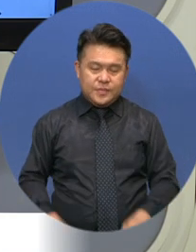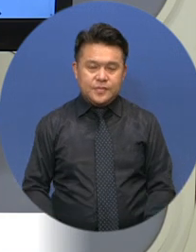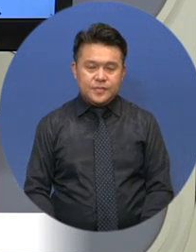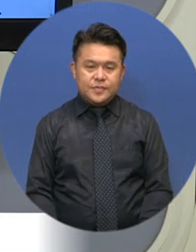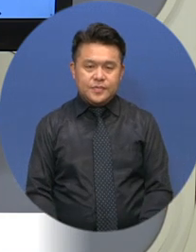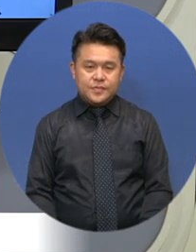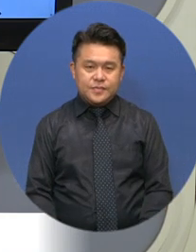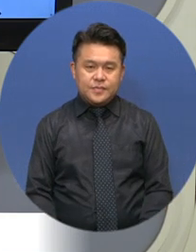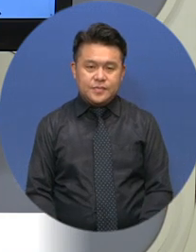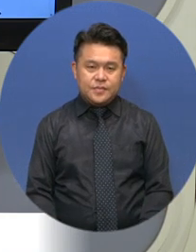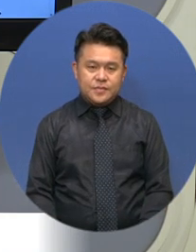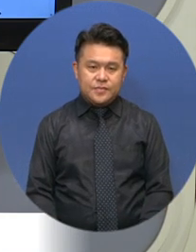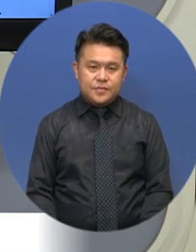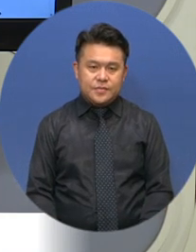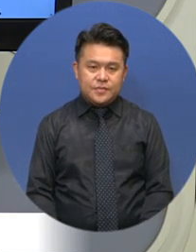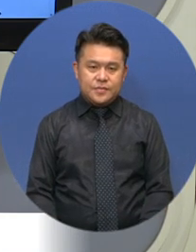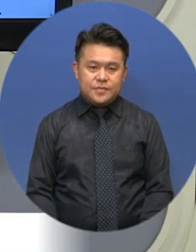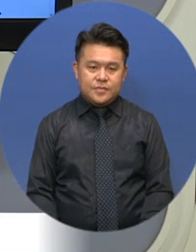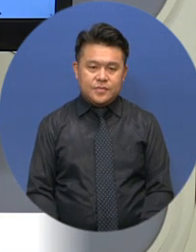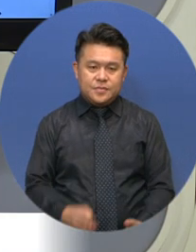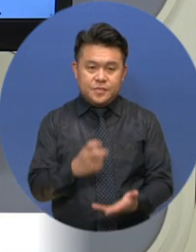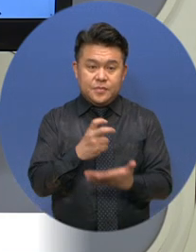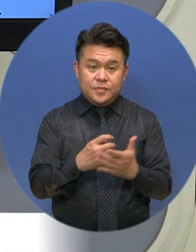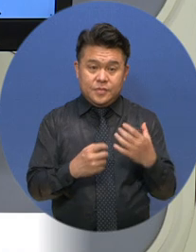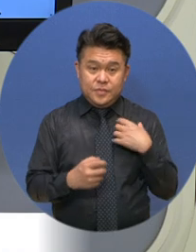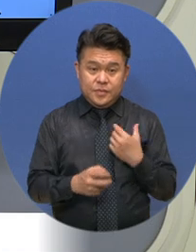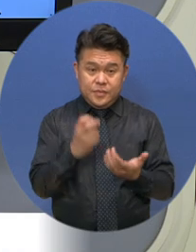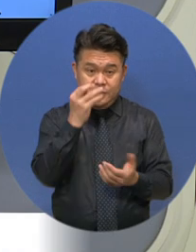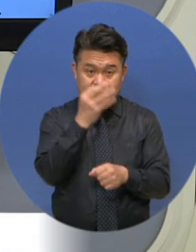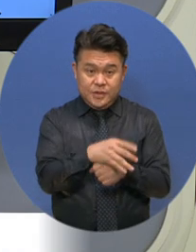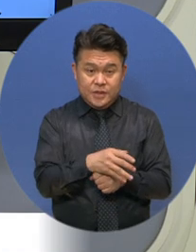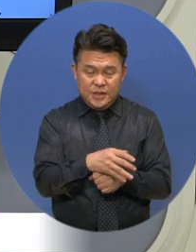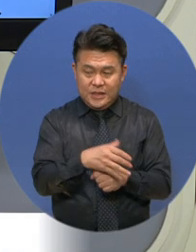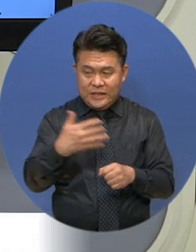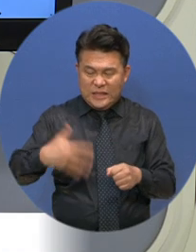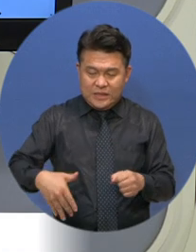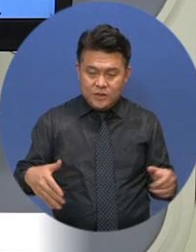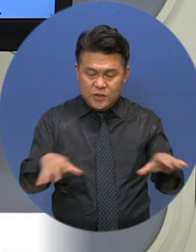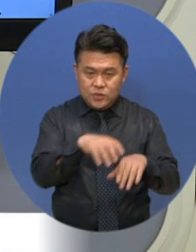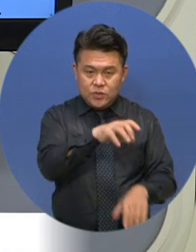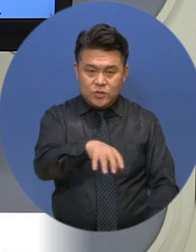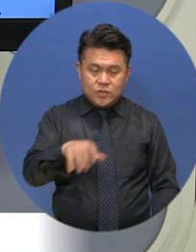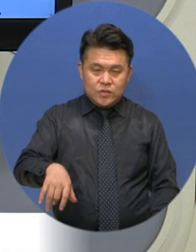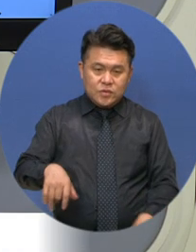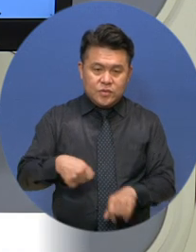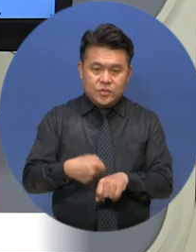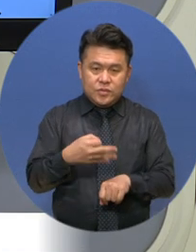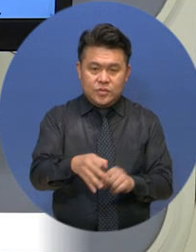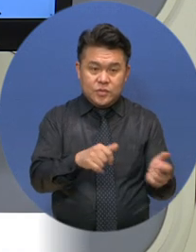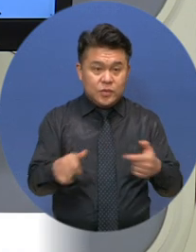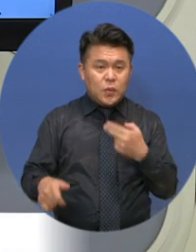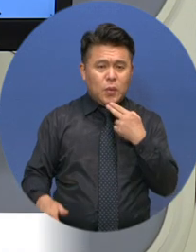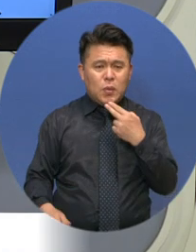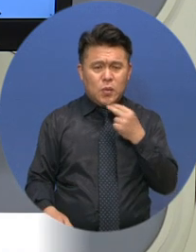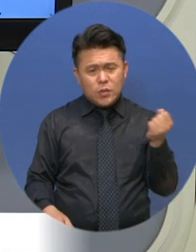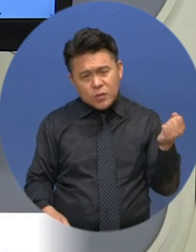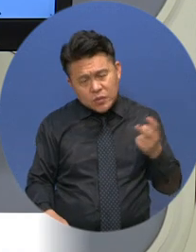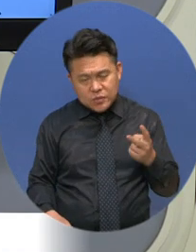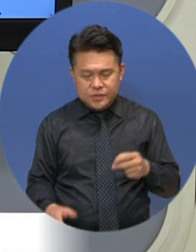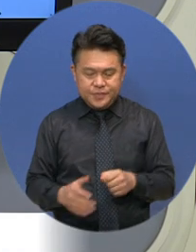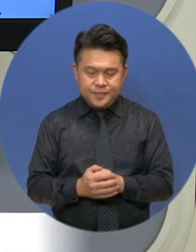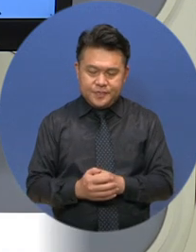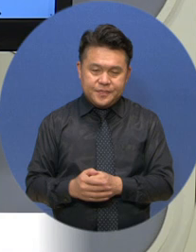매의 사용해야 합니다 법정 의무 구매 비율 미달 기관에 대해서는 과태료 등의 부관은 없고